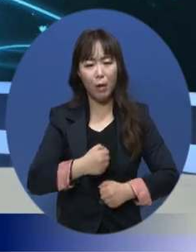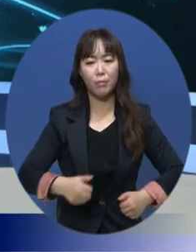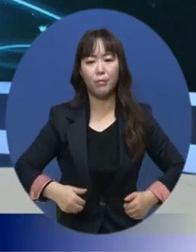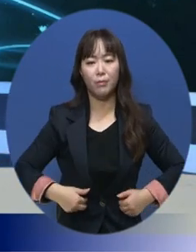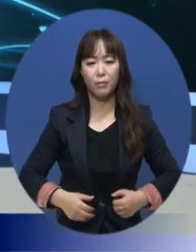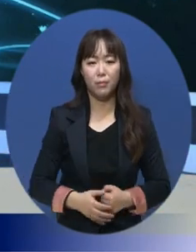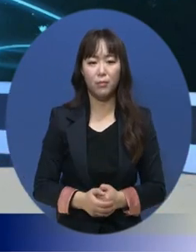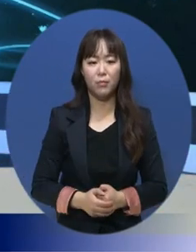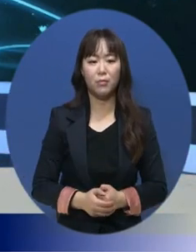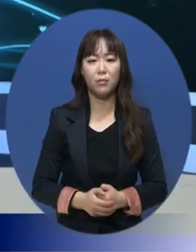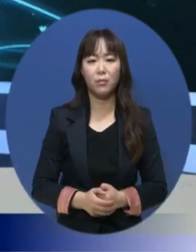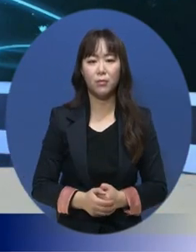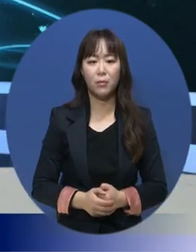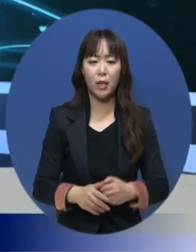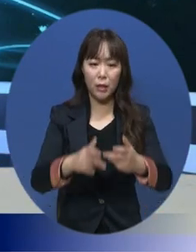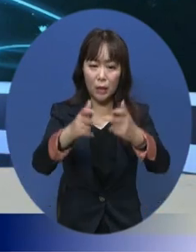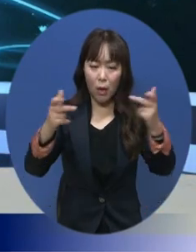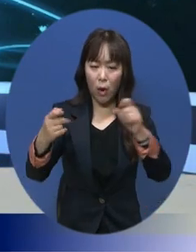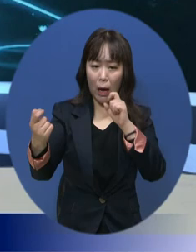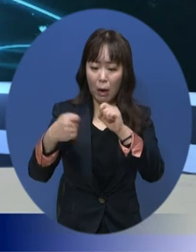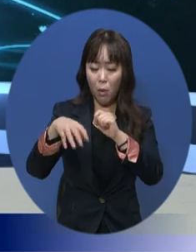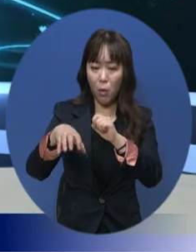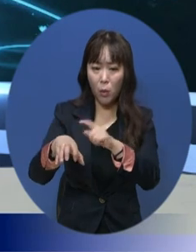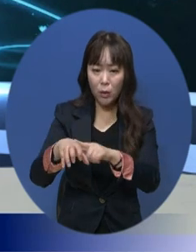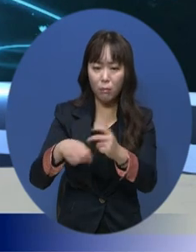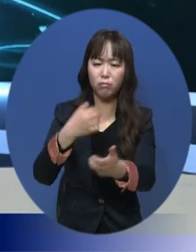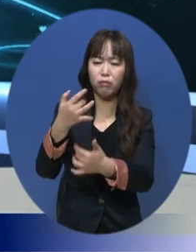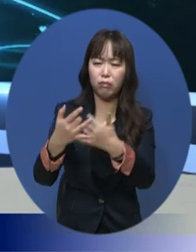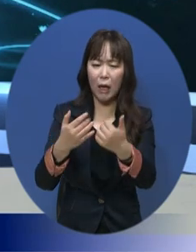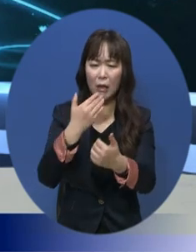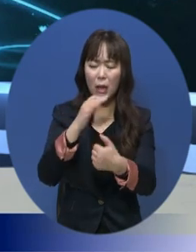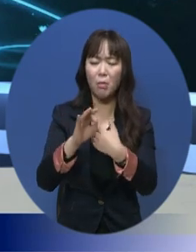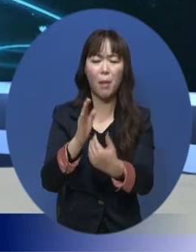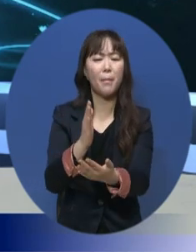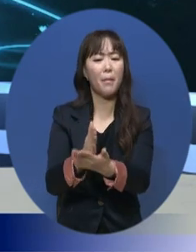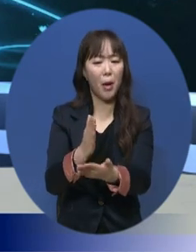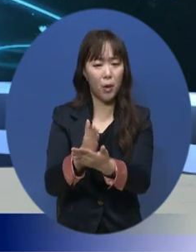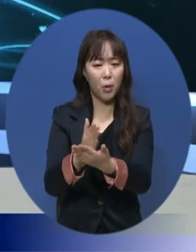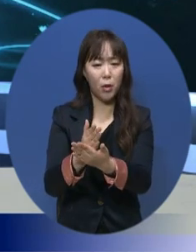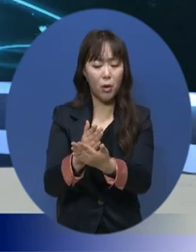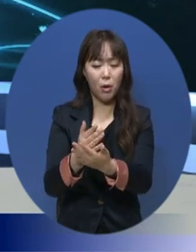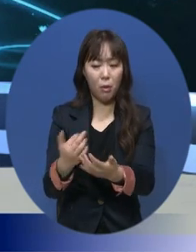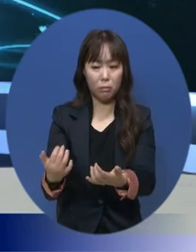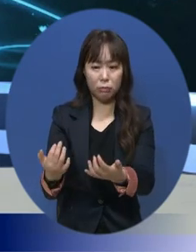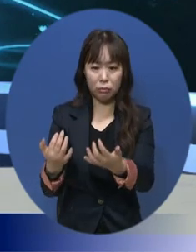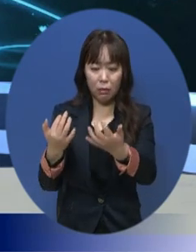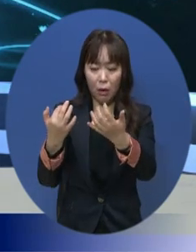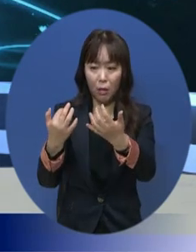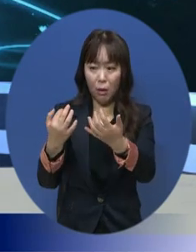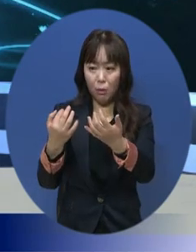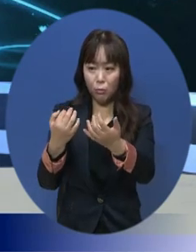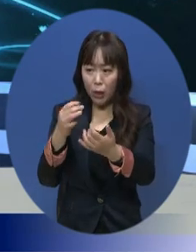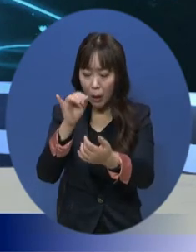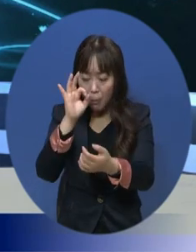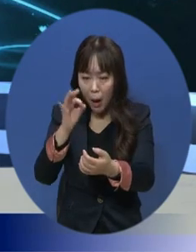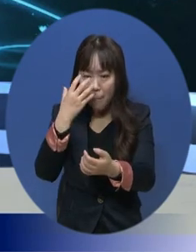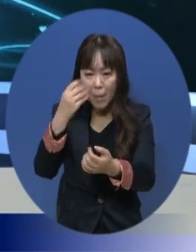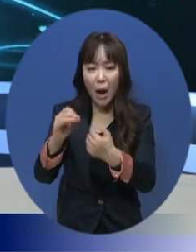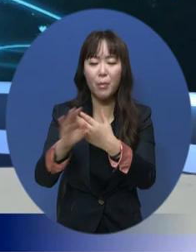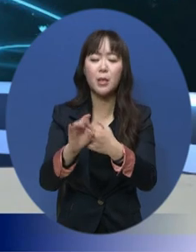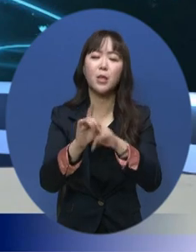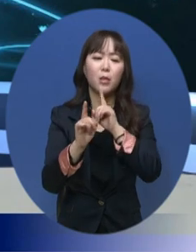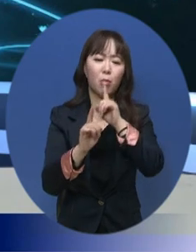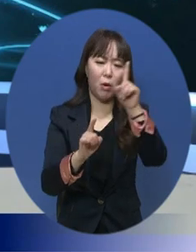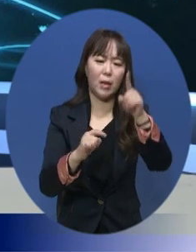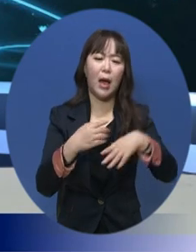상황입니다. 산림과 인접한 곳에서는 불씨를 가급적 삼가고 연기나 불꽃이 보이면 즉시